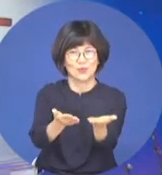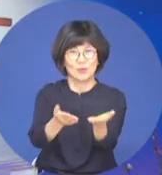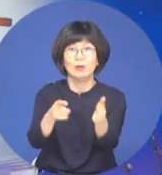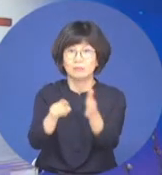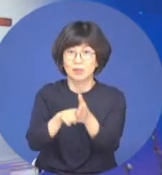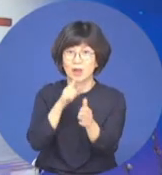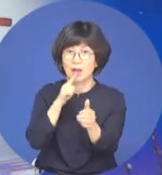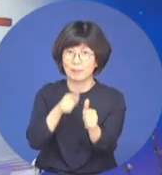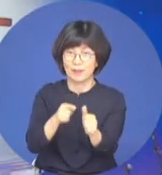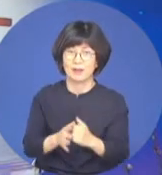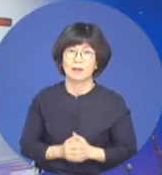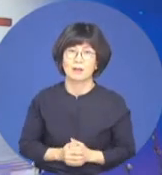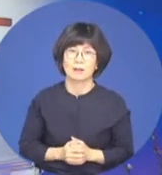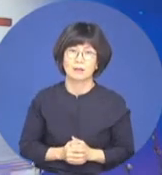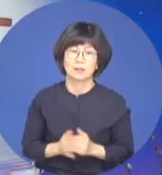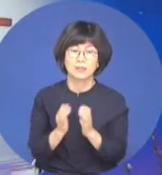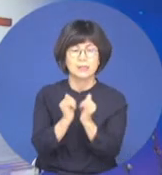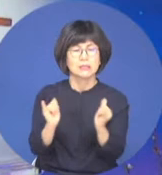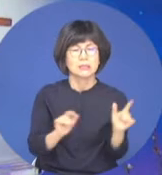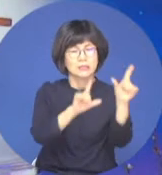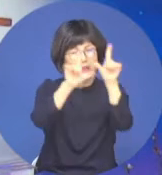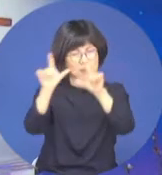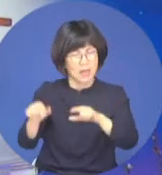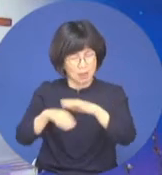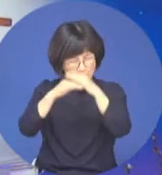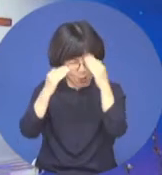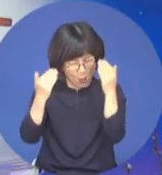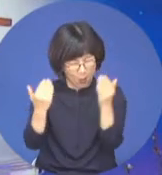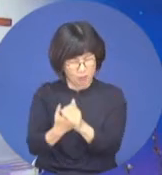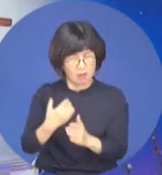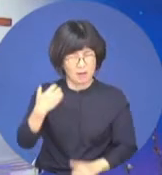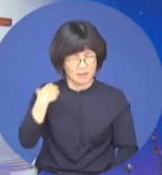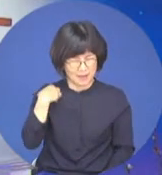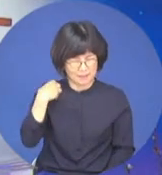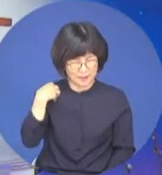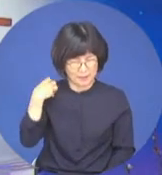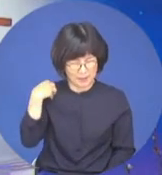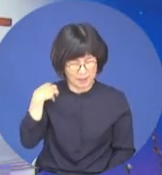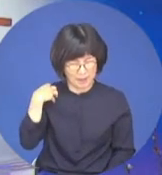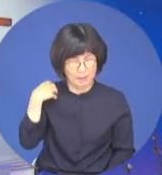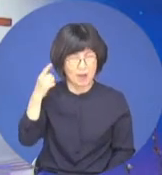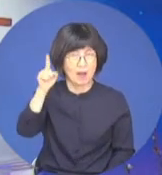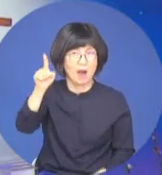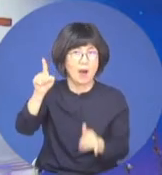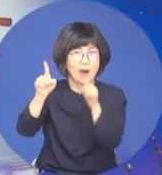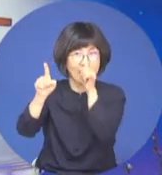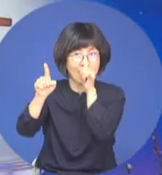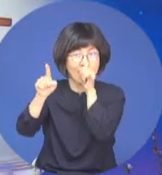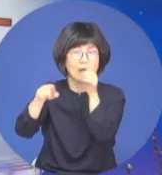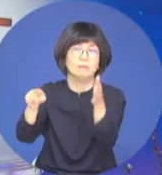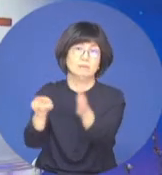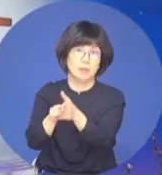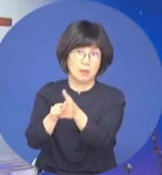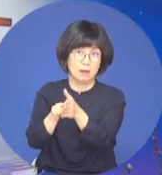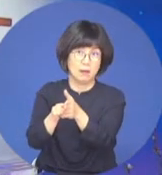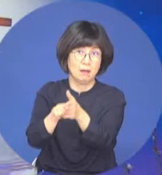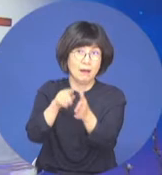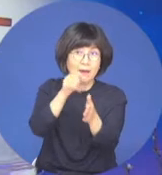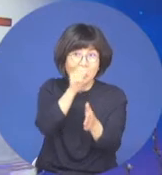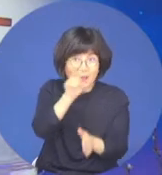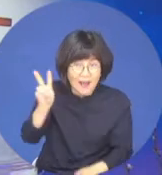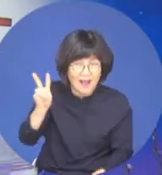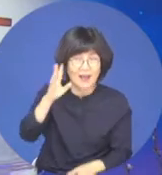공급하시고 그 인생의 모든 것을 책임져 주심을 믿으며 사는 것이다. 그것이 하나님을 기쁘시게 하는 거란